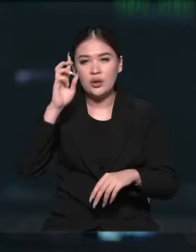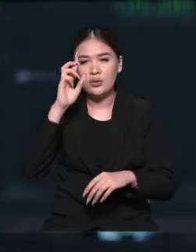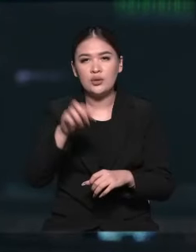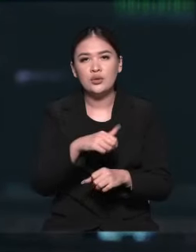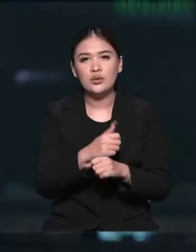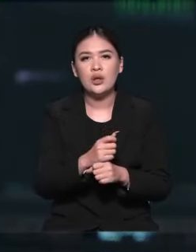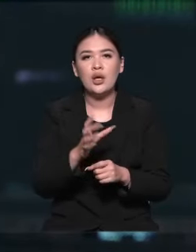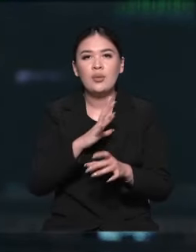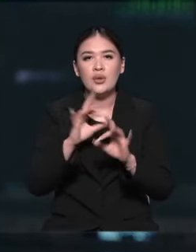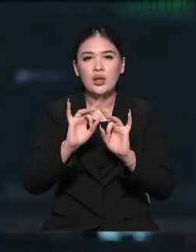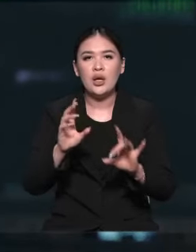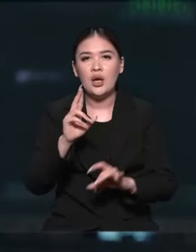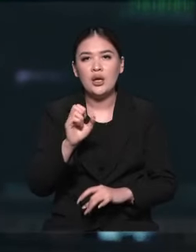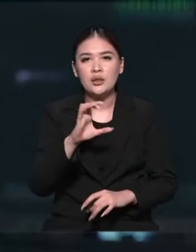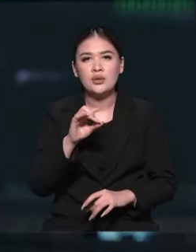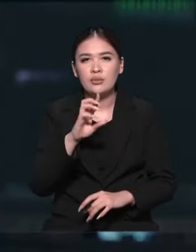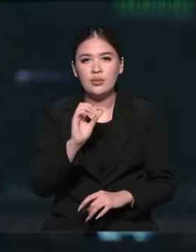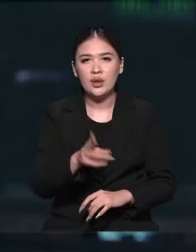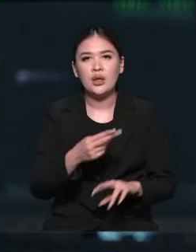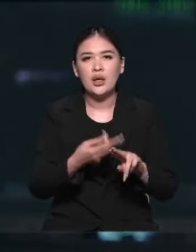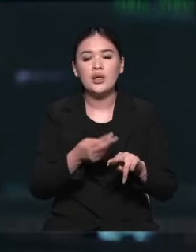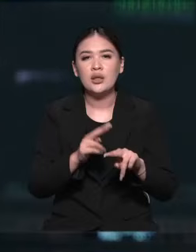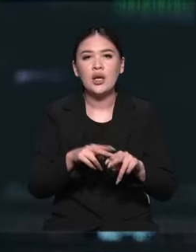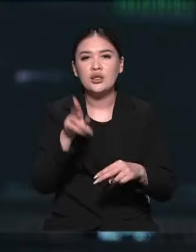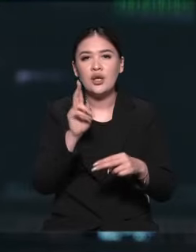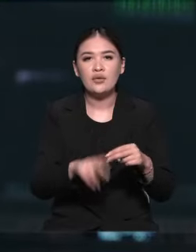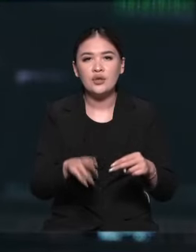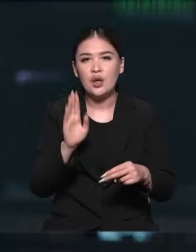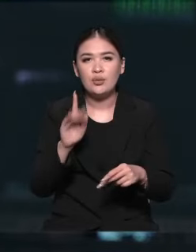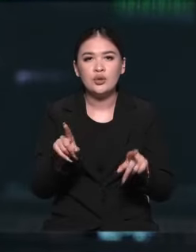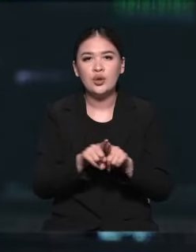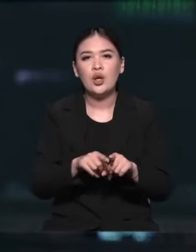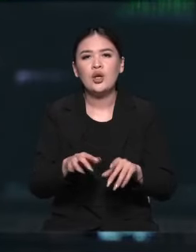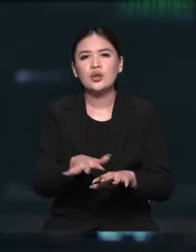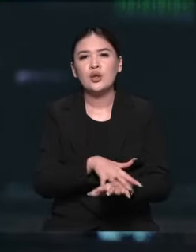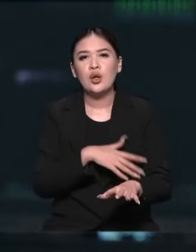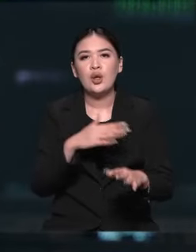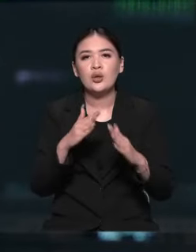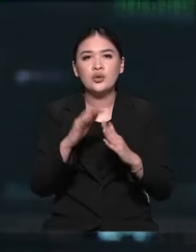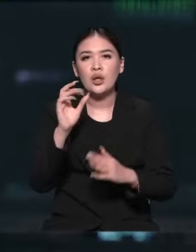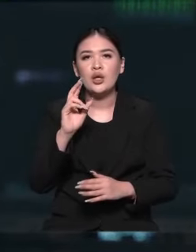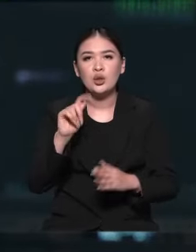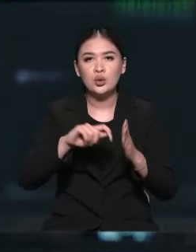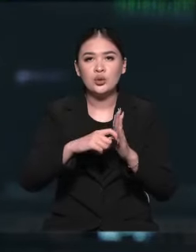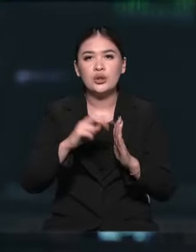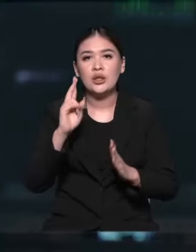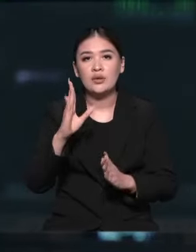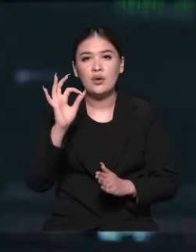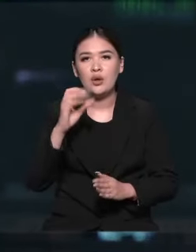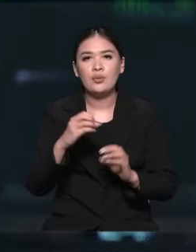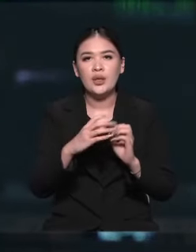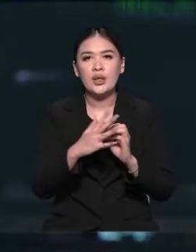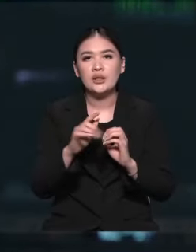Женес Хасымбек. Он также рассказал о работе по завершению жилых комплексов долгостроев. Ключи от квартир вручены